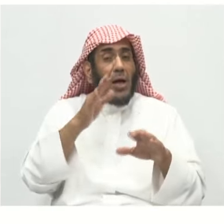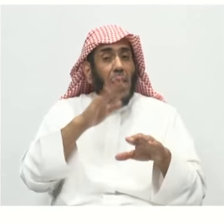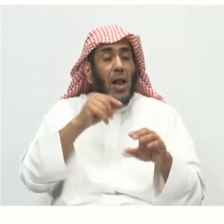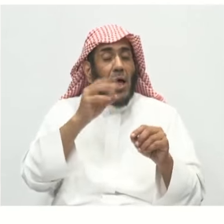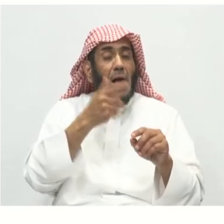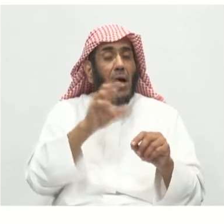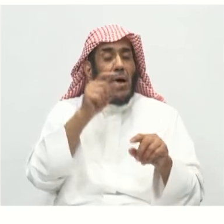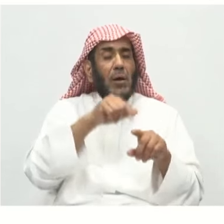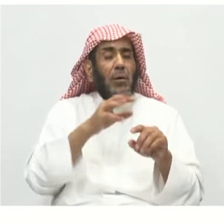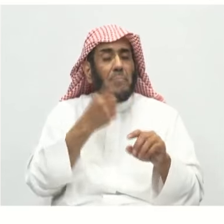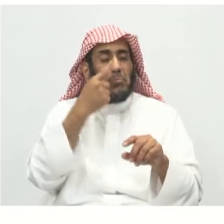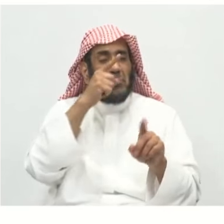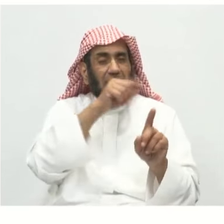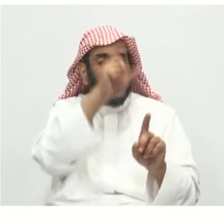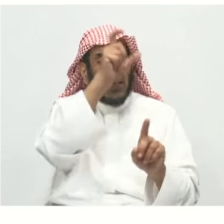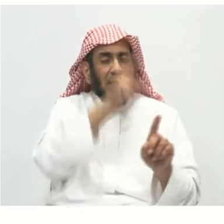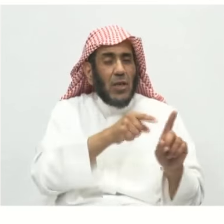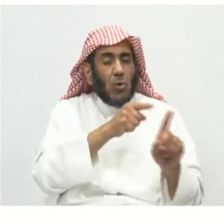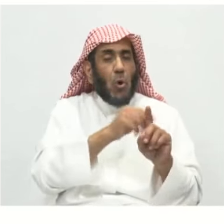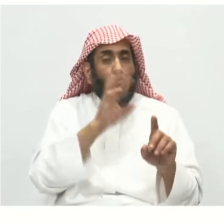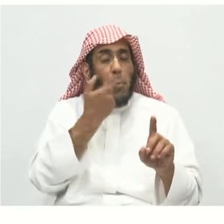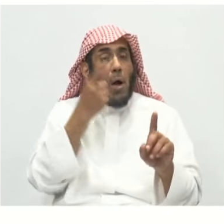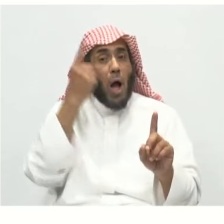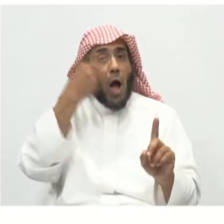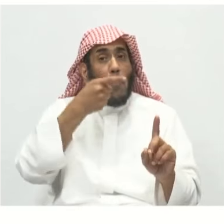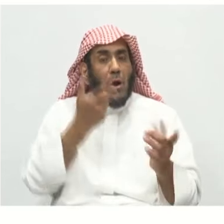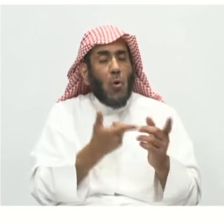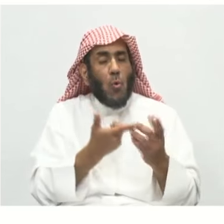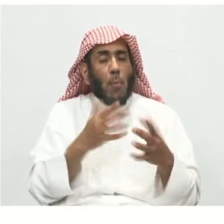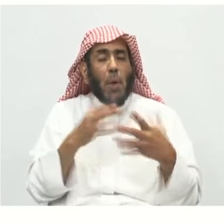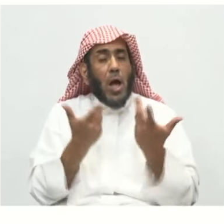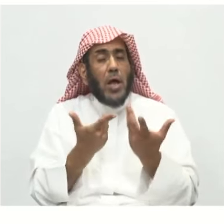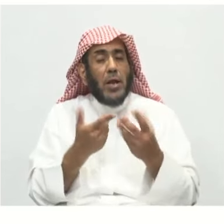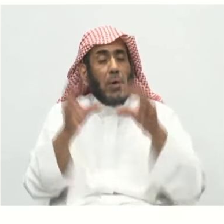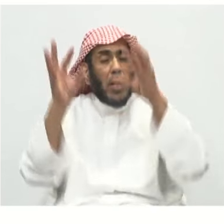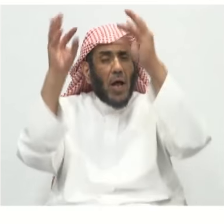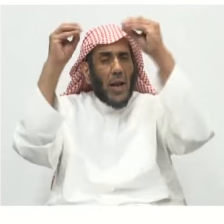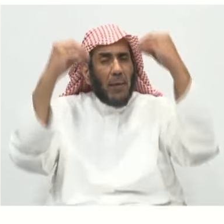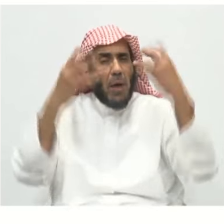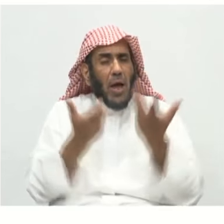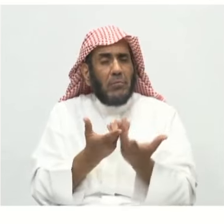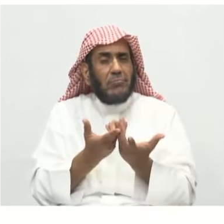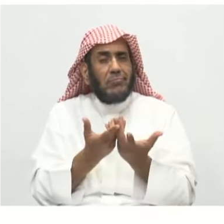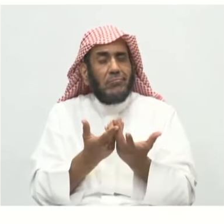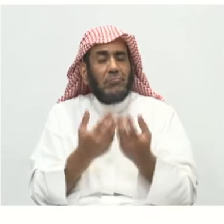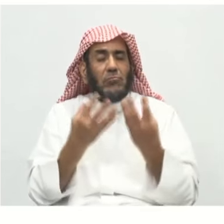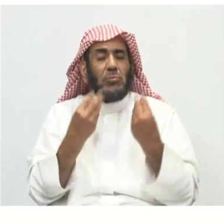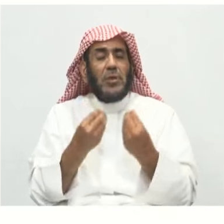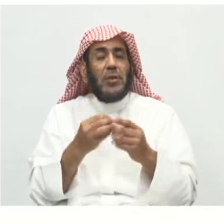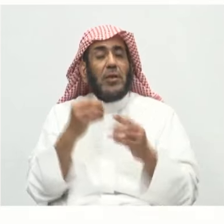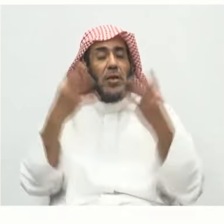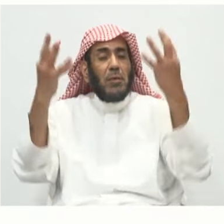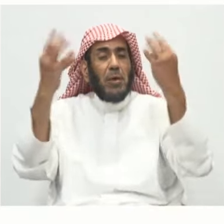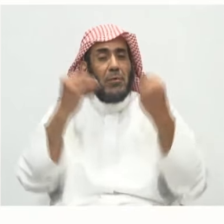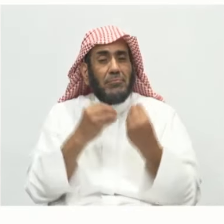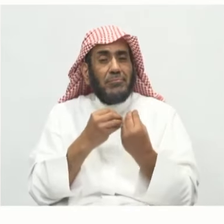عبده لقمان وبما امره حيالها ما هي النعمه جميل النعمه